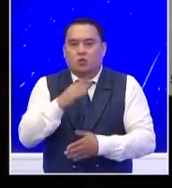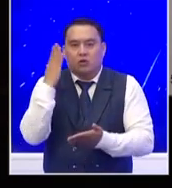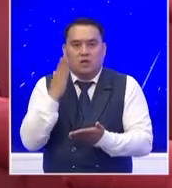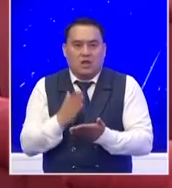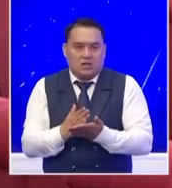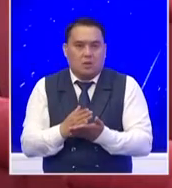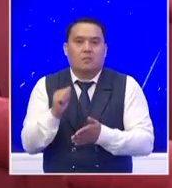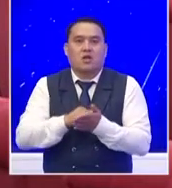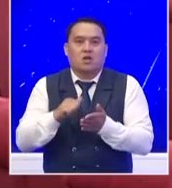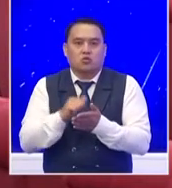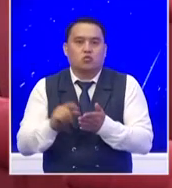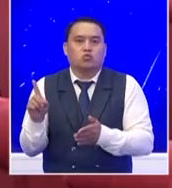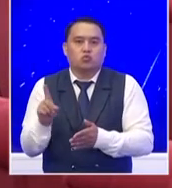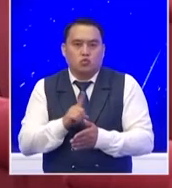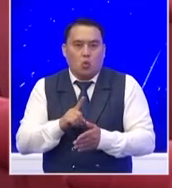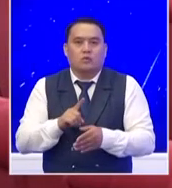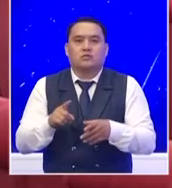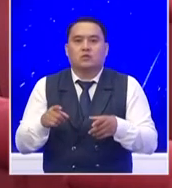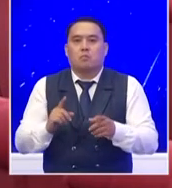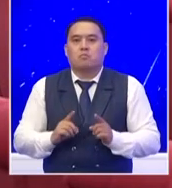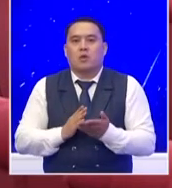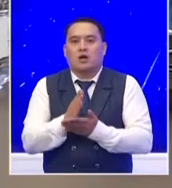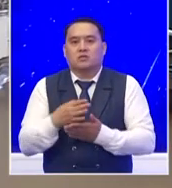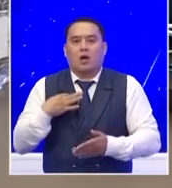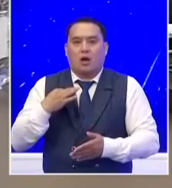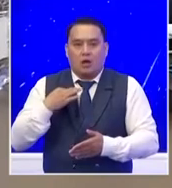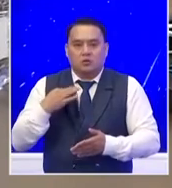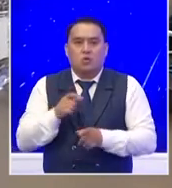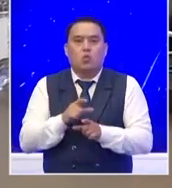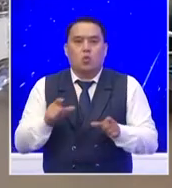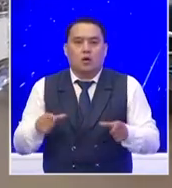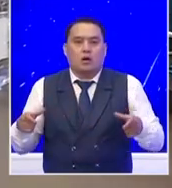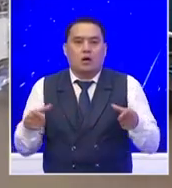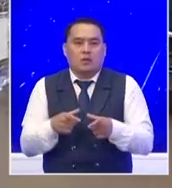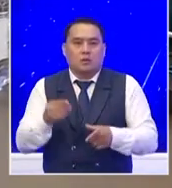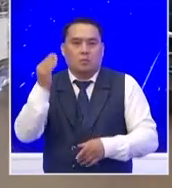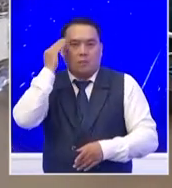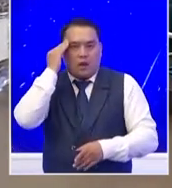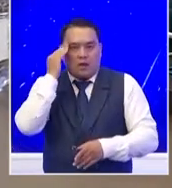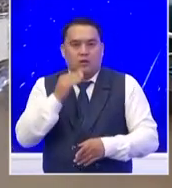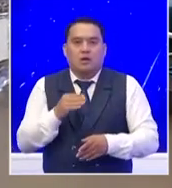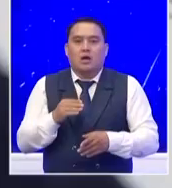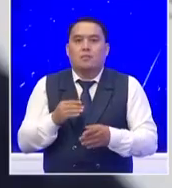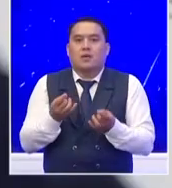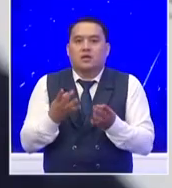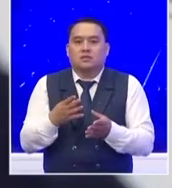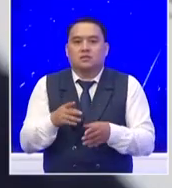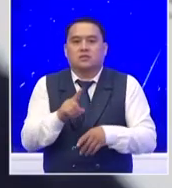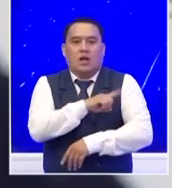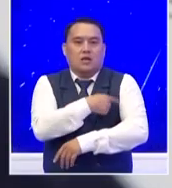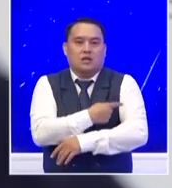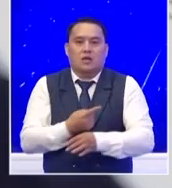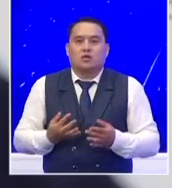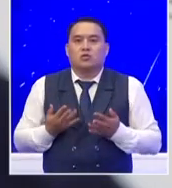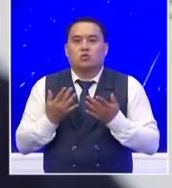республики. Причиной тому, сообщили в Минздраве, послужило халатное отношение граждан к карантинным мерам, то есть несоблюдение элементарных санитарных